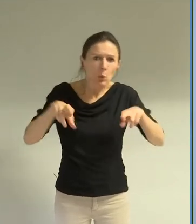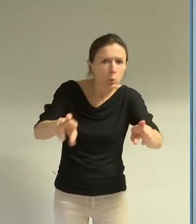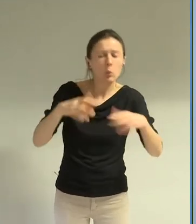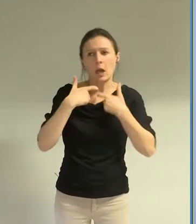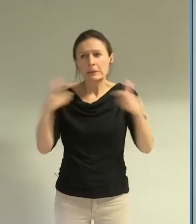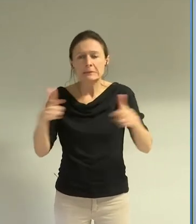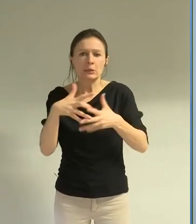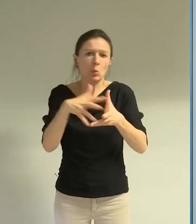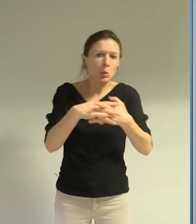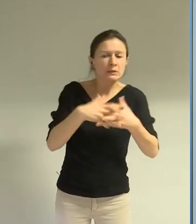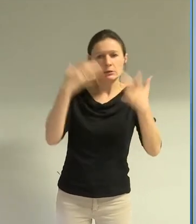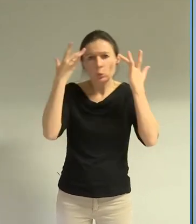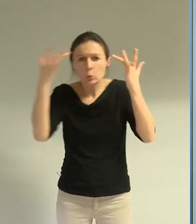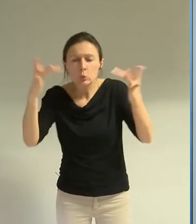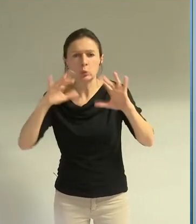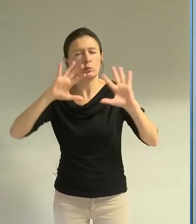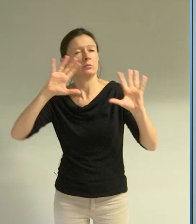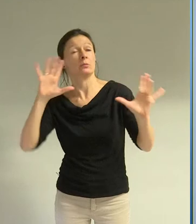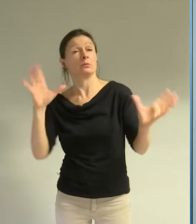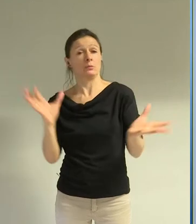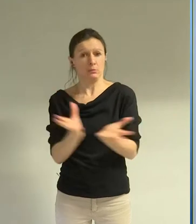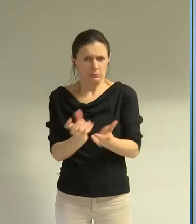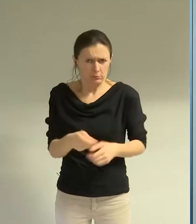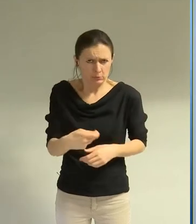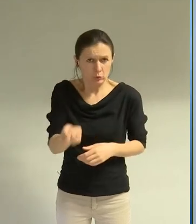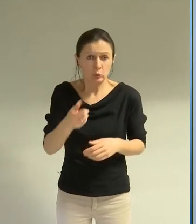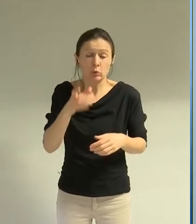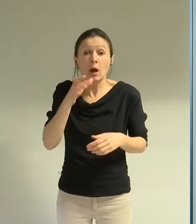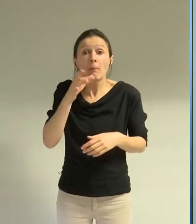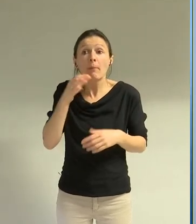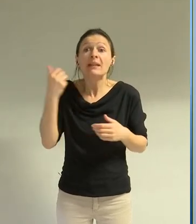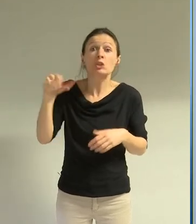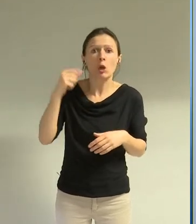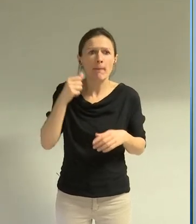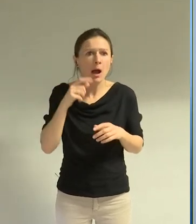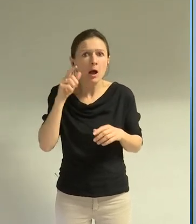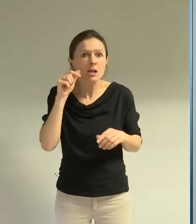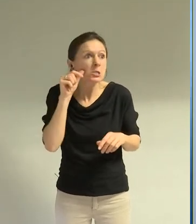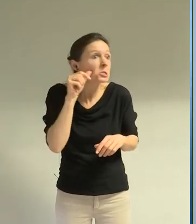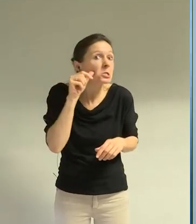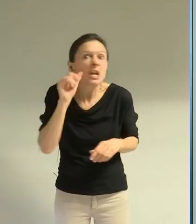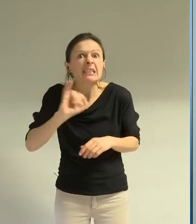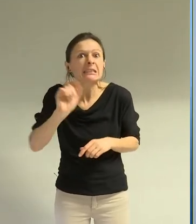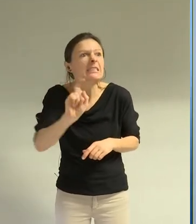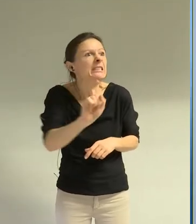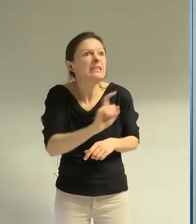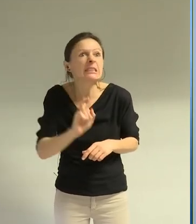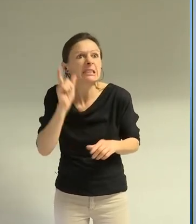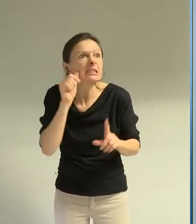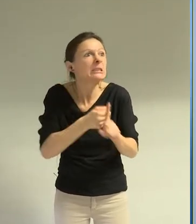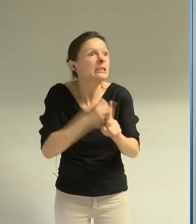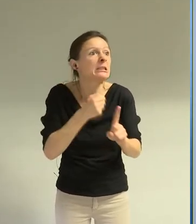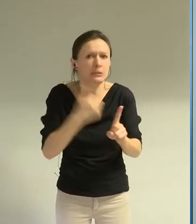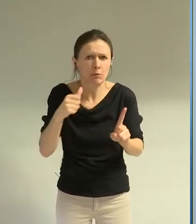est une approche qui ne peut pas se limiter à la lutte anti tags et une lutte que nous menons d'ailleurs activement avec une équipe de plusieurs